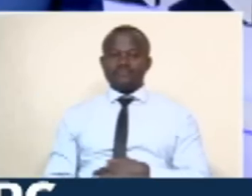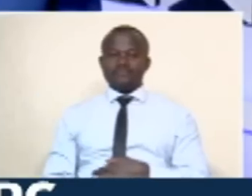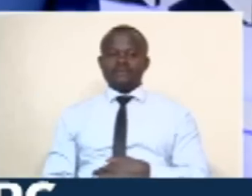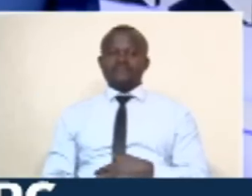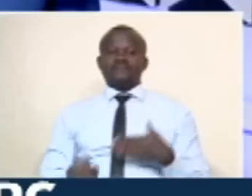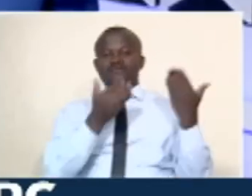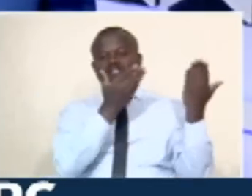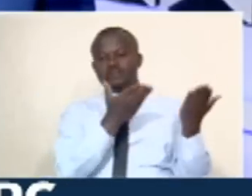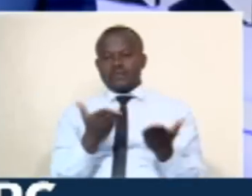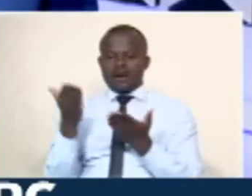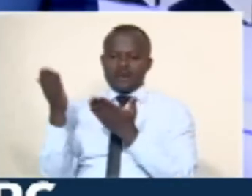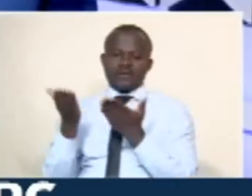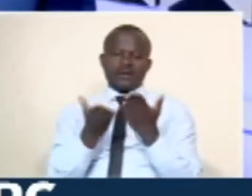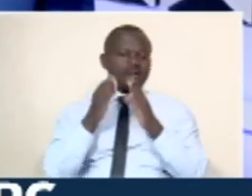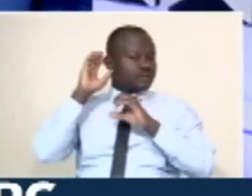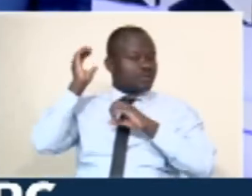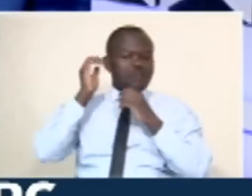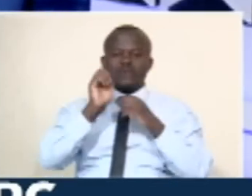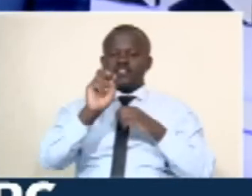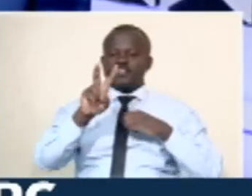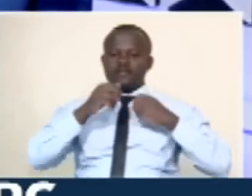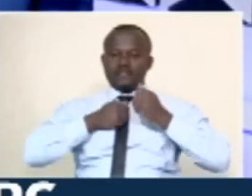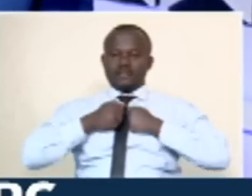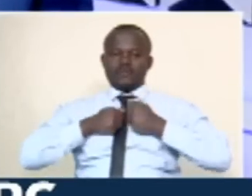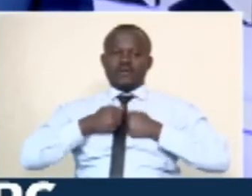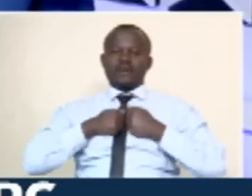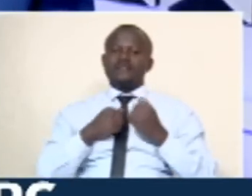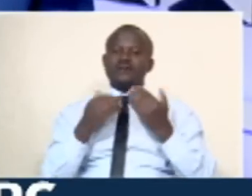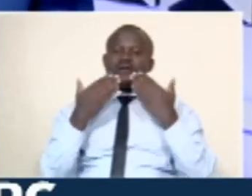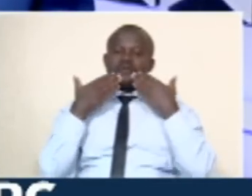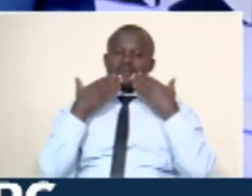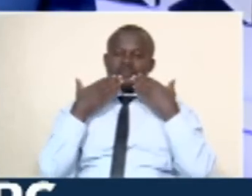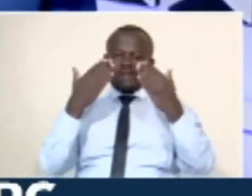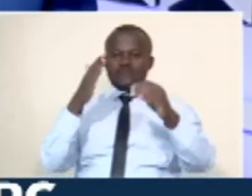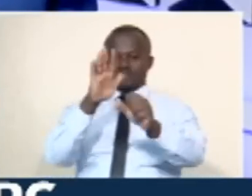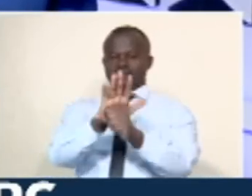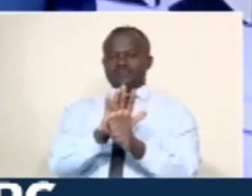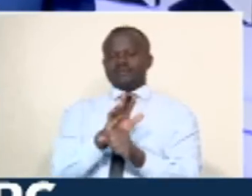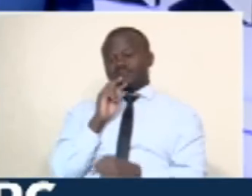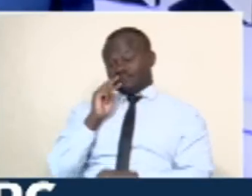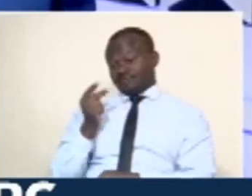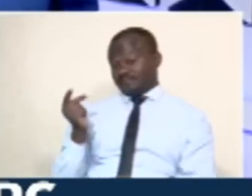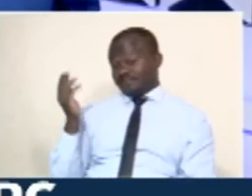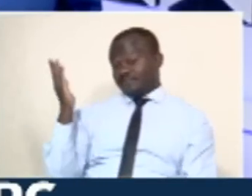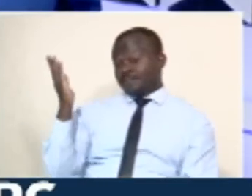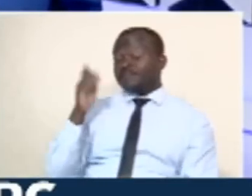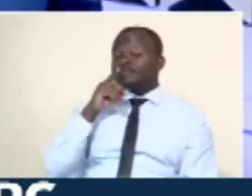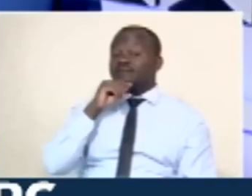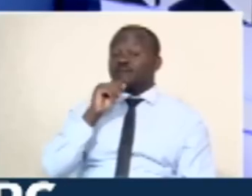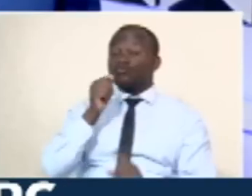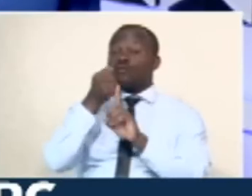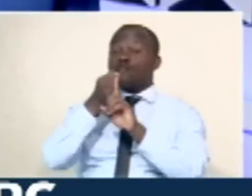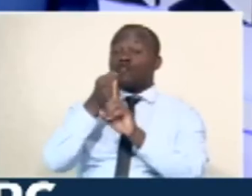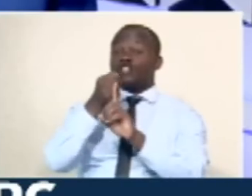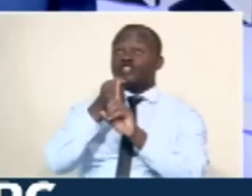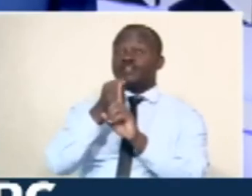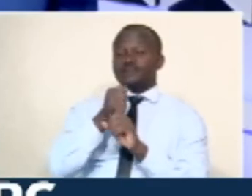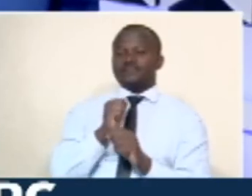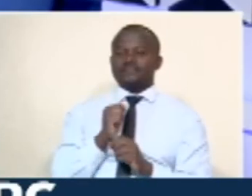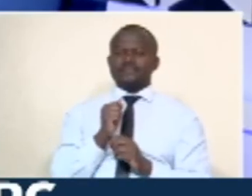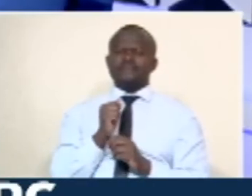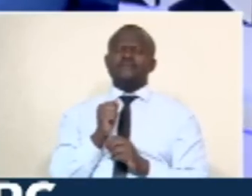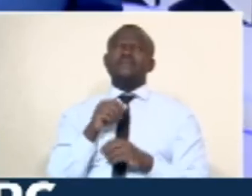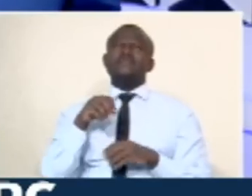Mwiriwe. Tubahaye ikaze makuru ya televiziyo Rwanda. Murakoze cyane. None ni mu bihe bitandukanye no mu